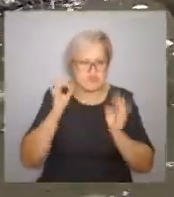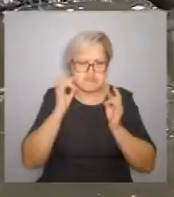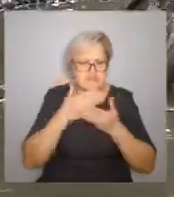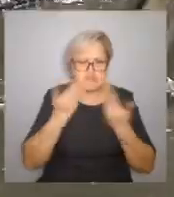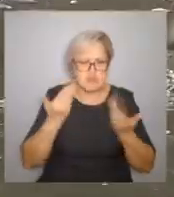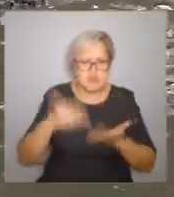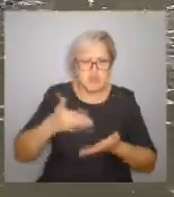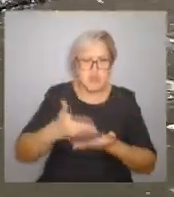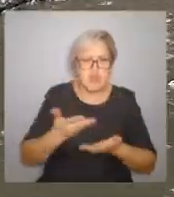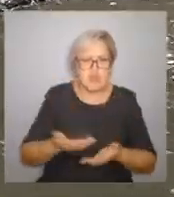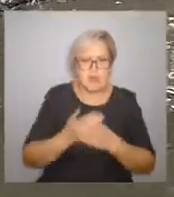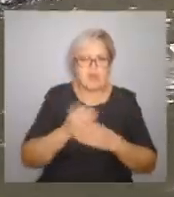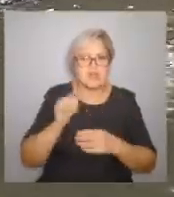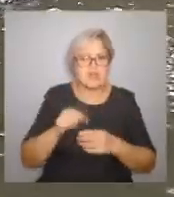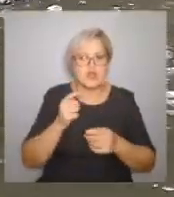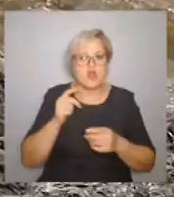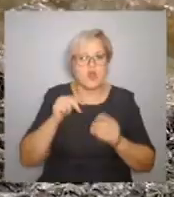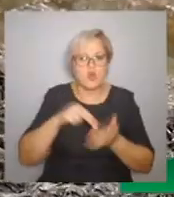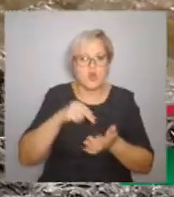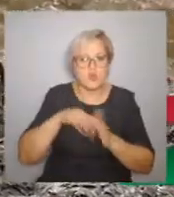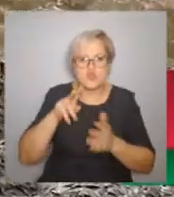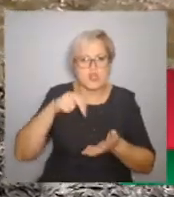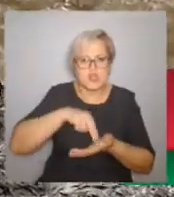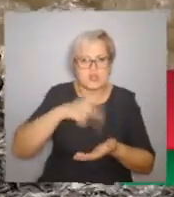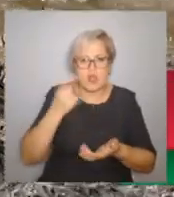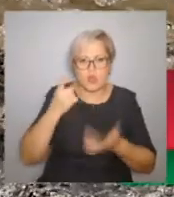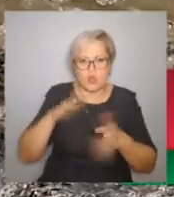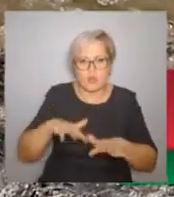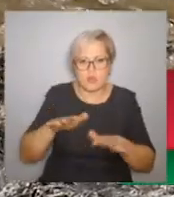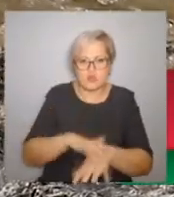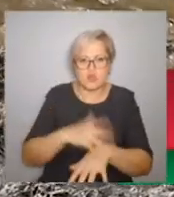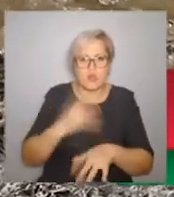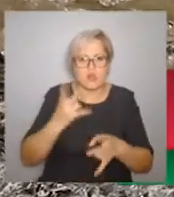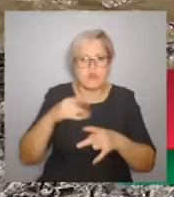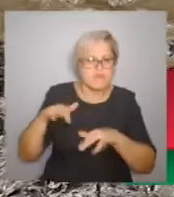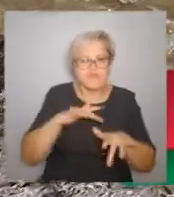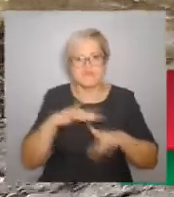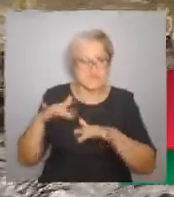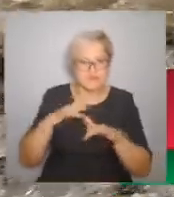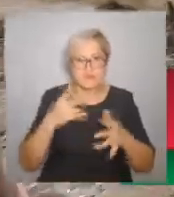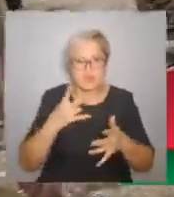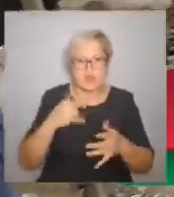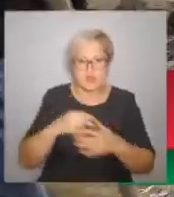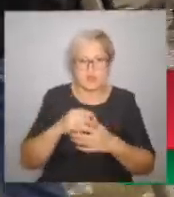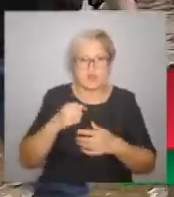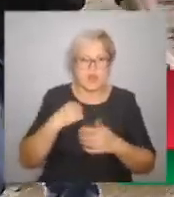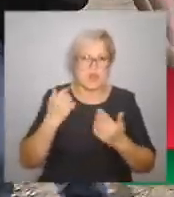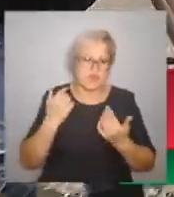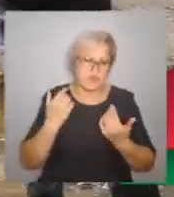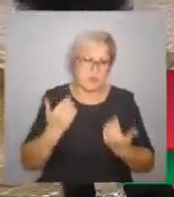у меня под лопатой ничего не хрустит пока. Не стоять на одном месте долго, периодически надо крутить